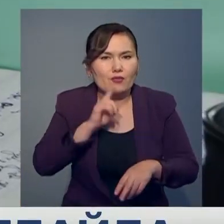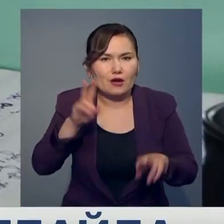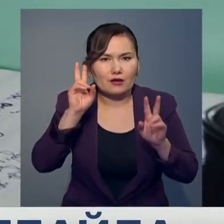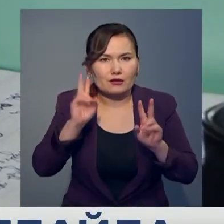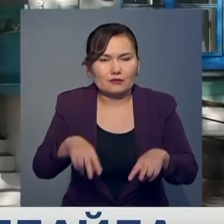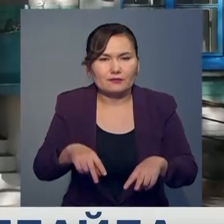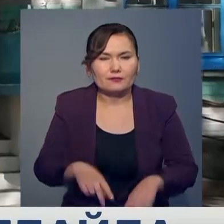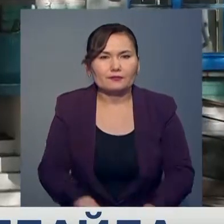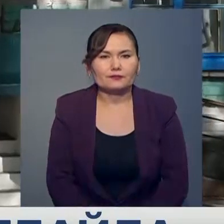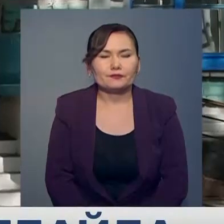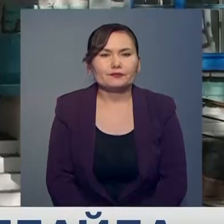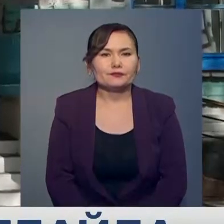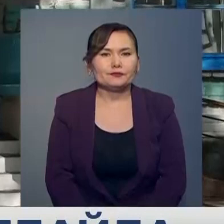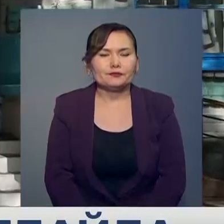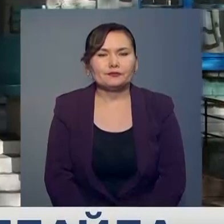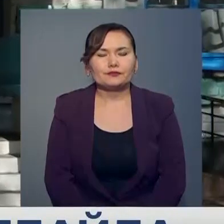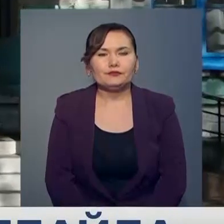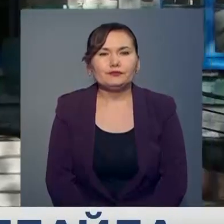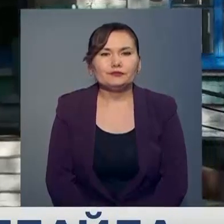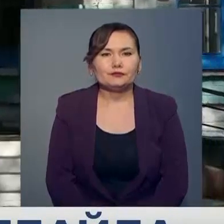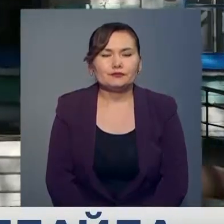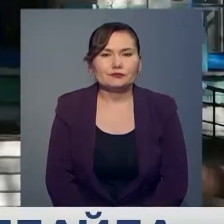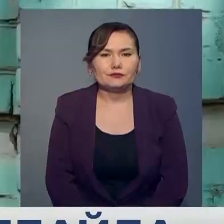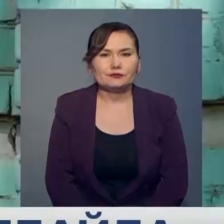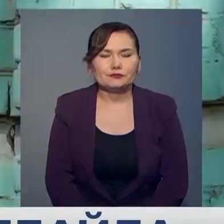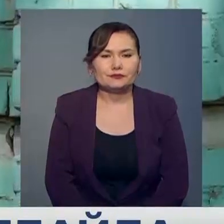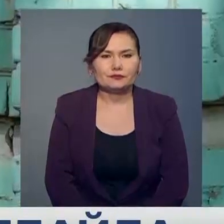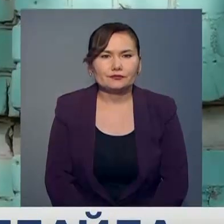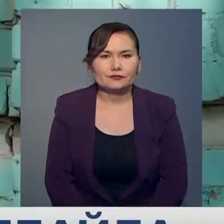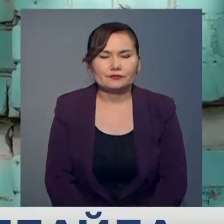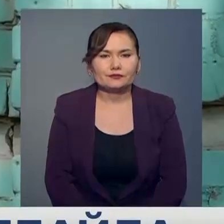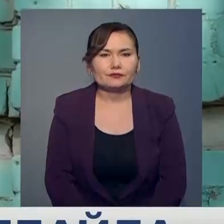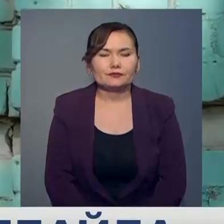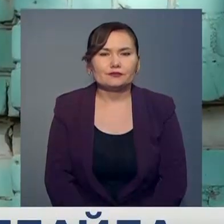күні белгісіз. Батыс Қазақстан облысынан Ерденбек Жылқайдарұлы, Руслан Ғазизов, хабар 24.